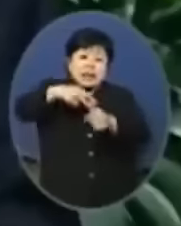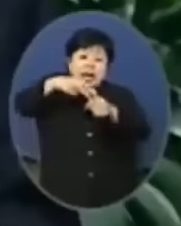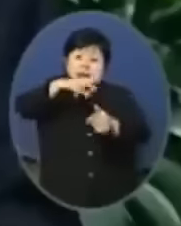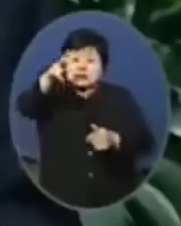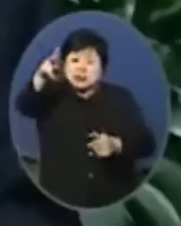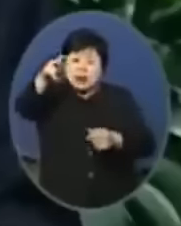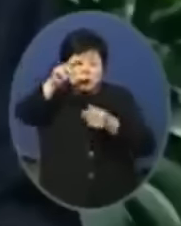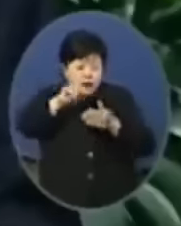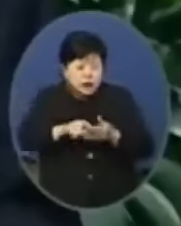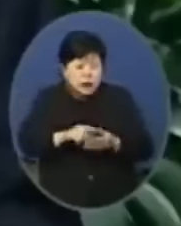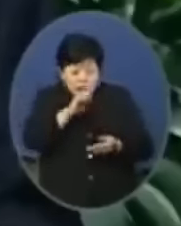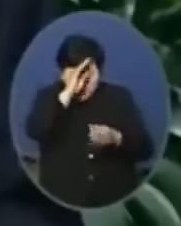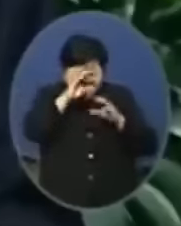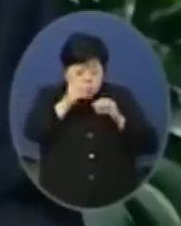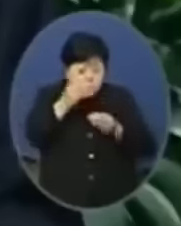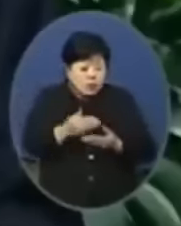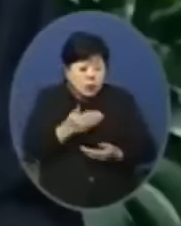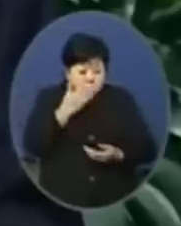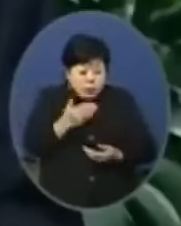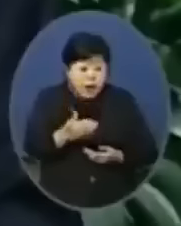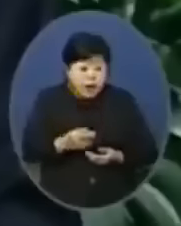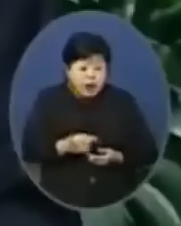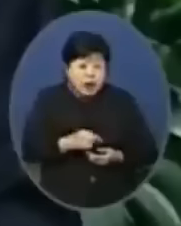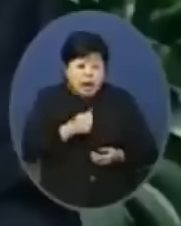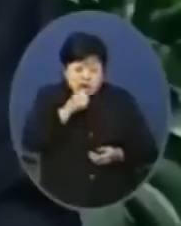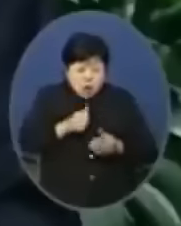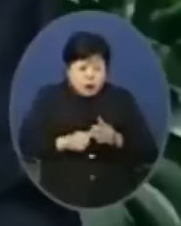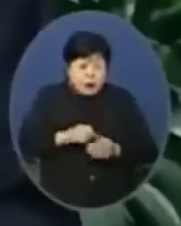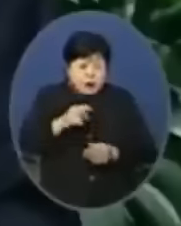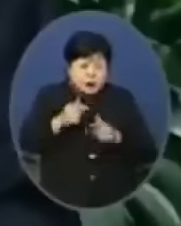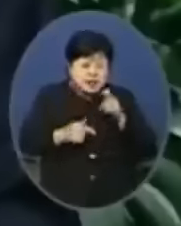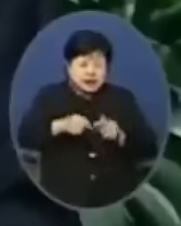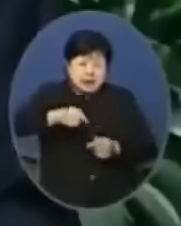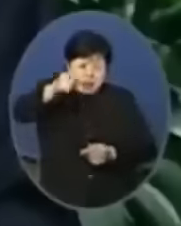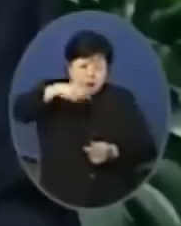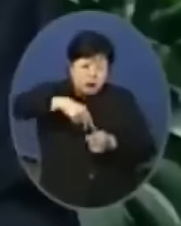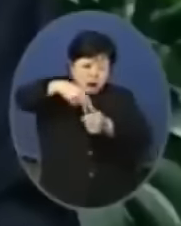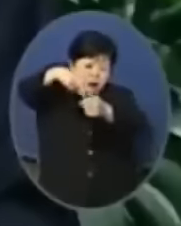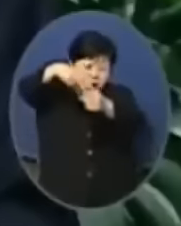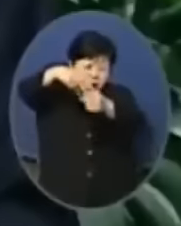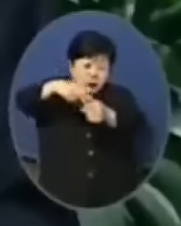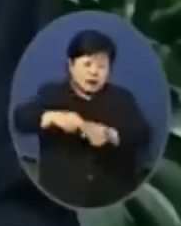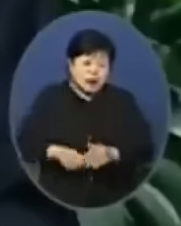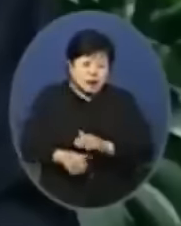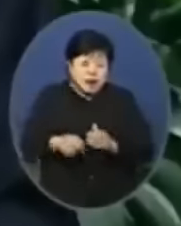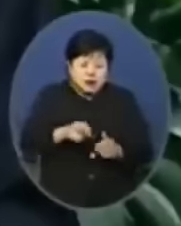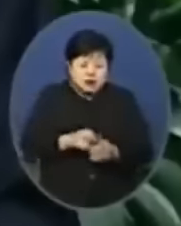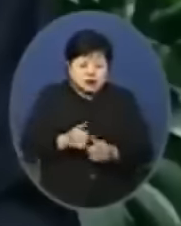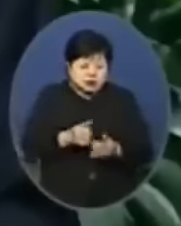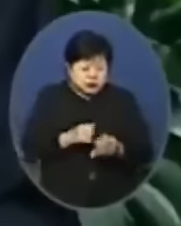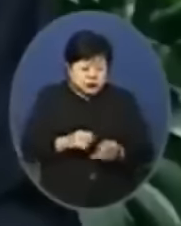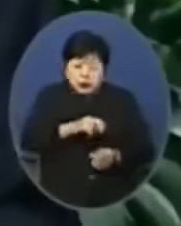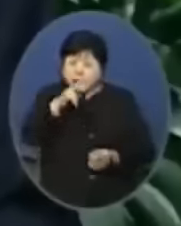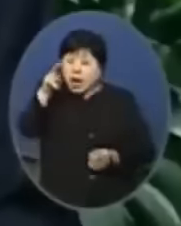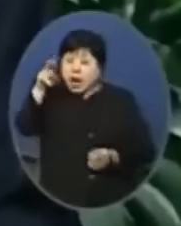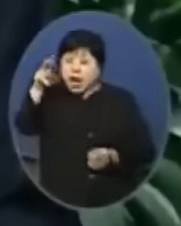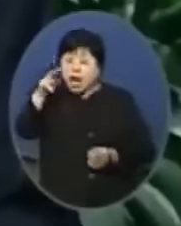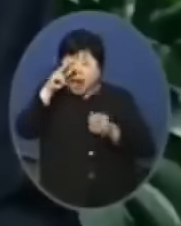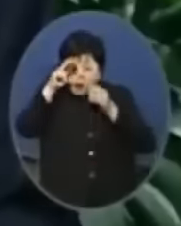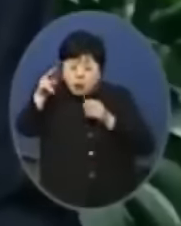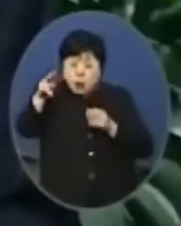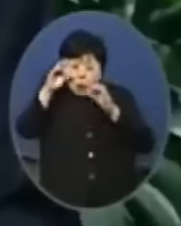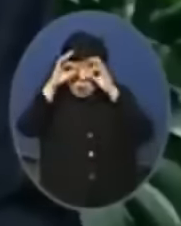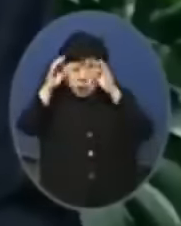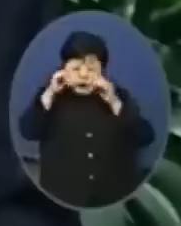쳐다보면 나을 것이다. 그가 빨리 노뱀을 만들어서 장대에 달고 뱀에 물려서 죽어가는 사람 쳐다보라 하니까 그 쳐다본 사람